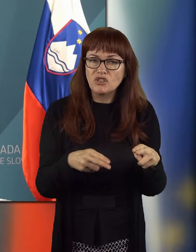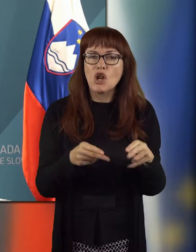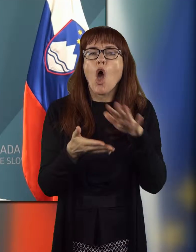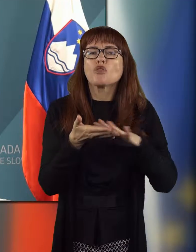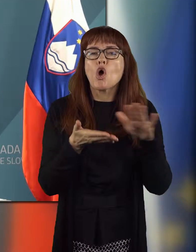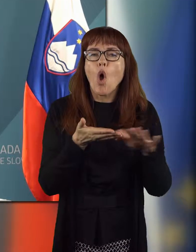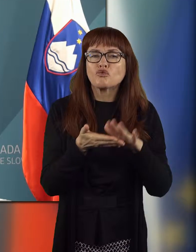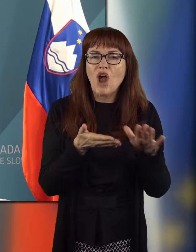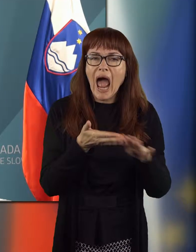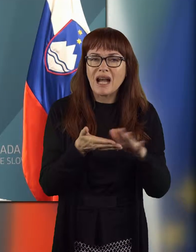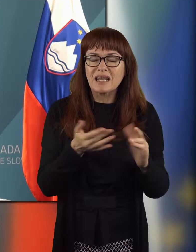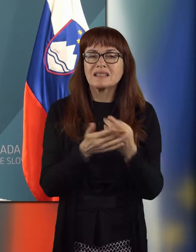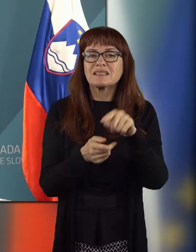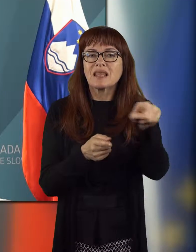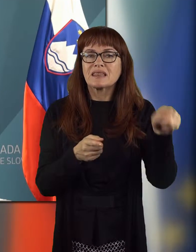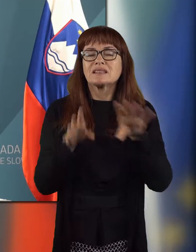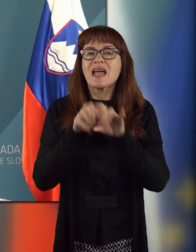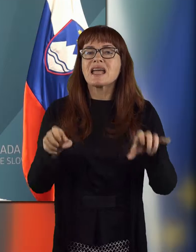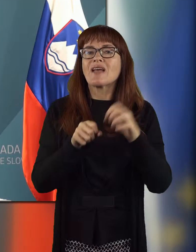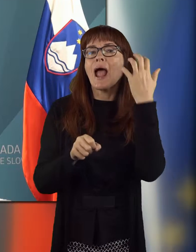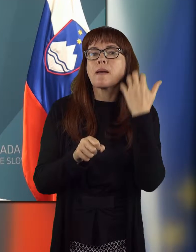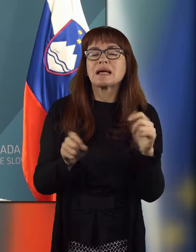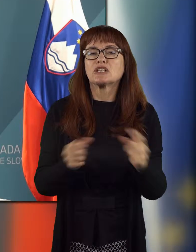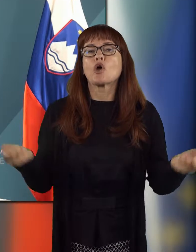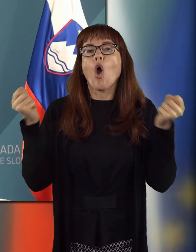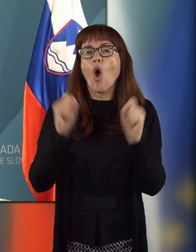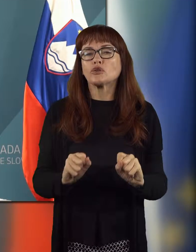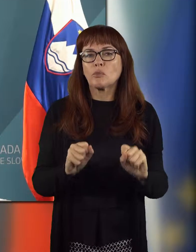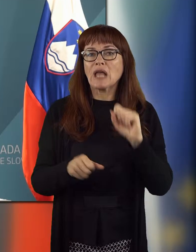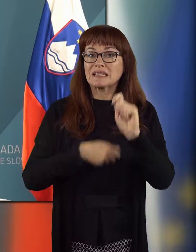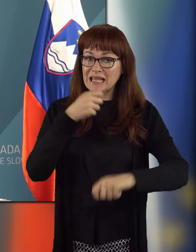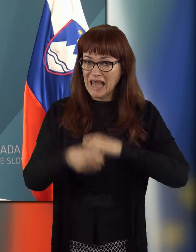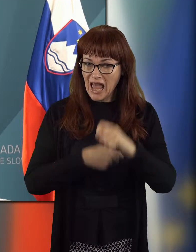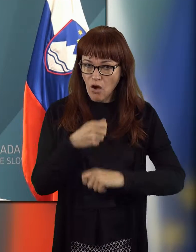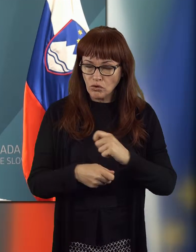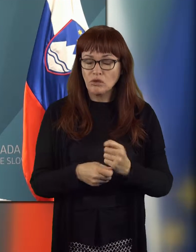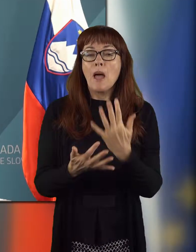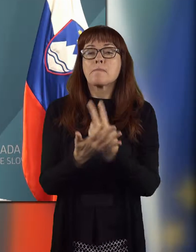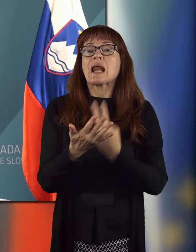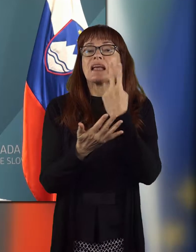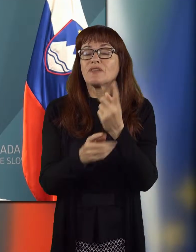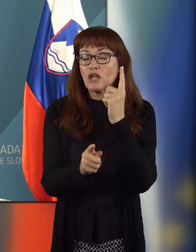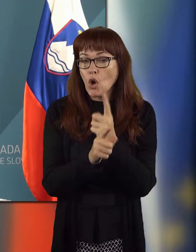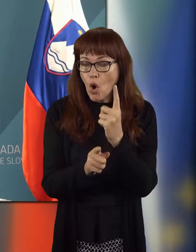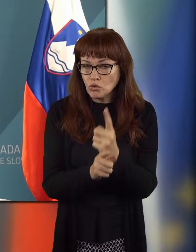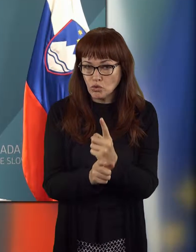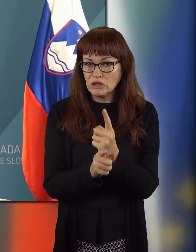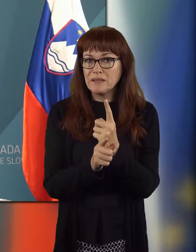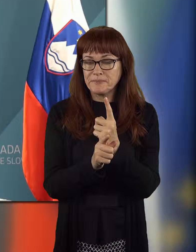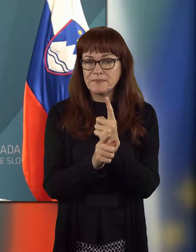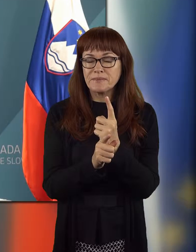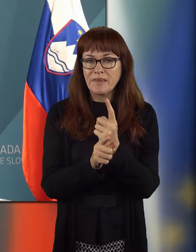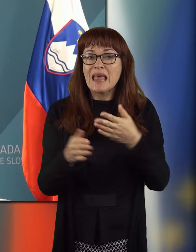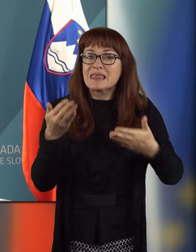povračilo trošarine za tiste, ki so izvajali kmetijsko in gospodarsko dejavnost. Predvideno je